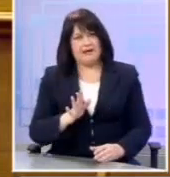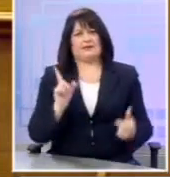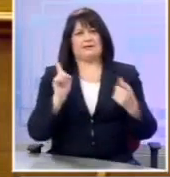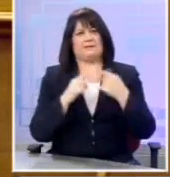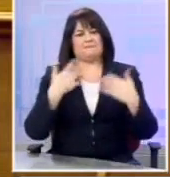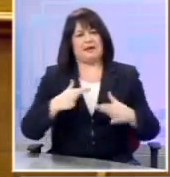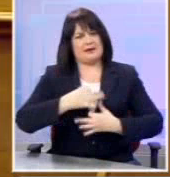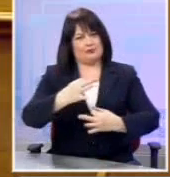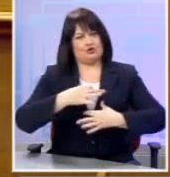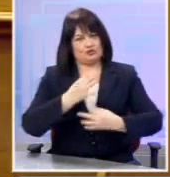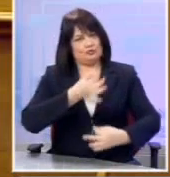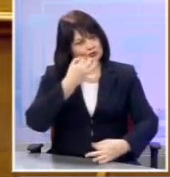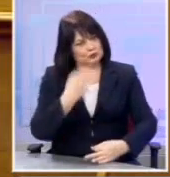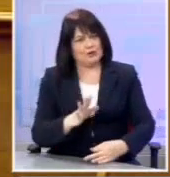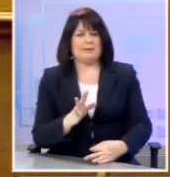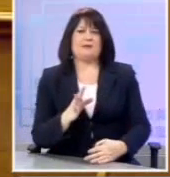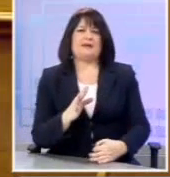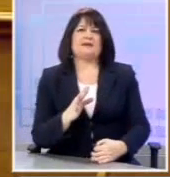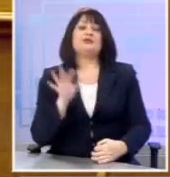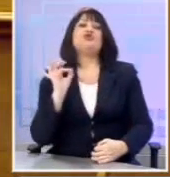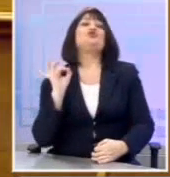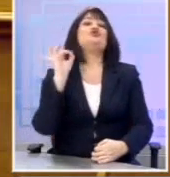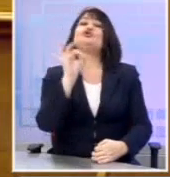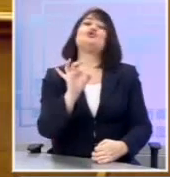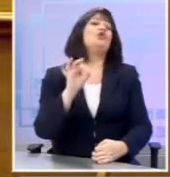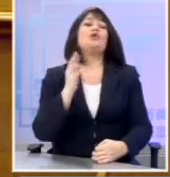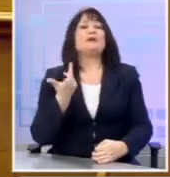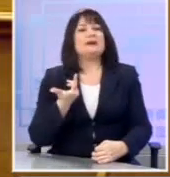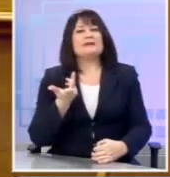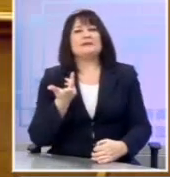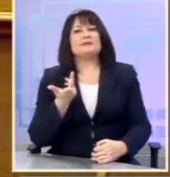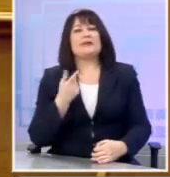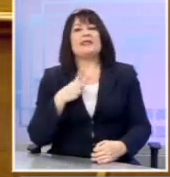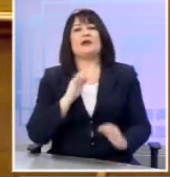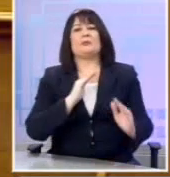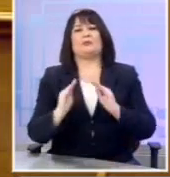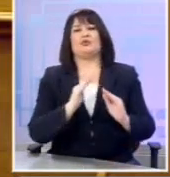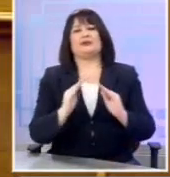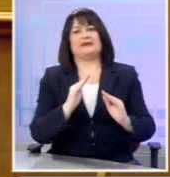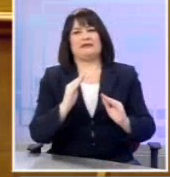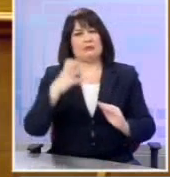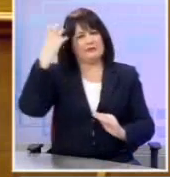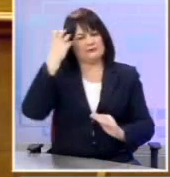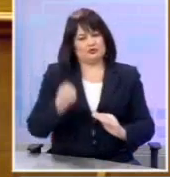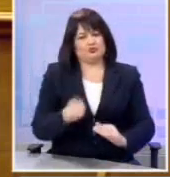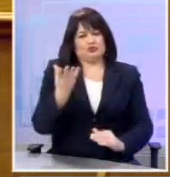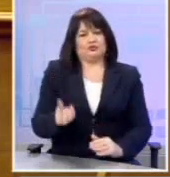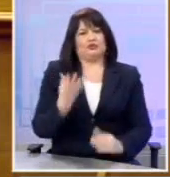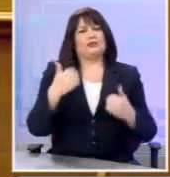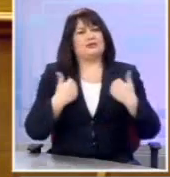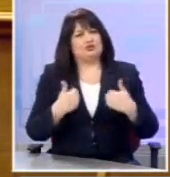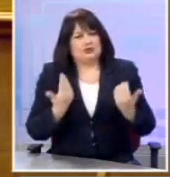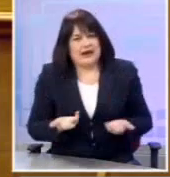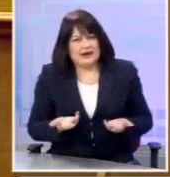με εκπροσώπους τους. Στόχος μας βασικός είναι να προστατεύσουμε τους νέους επιστήμονες. Γι' αυτό